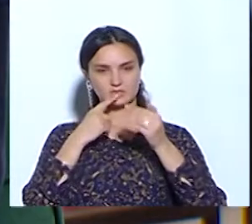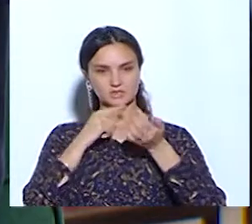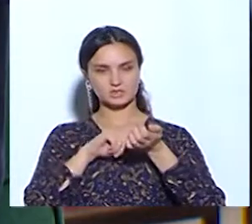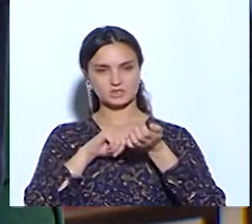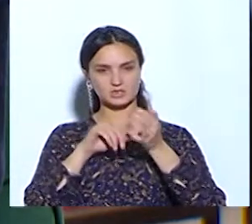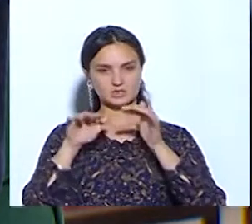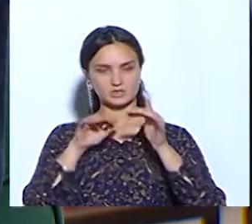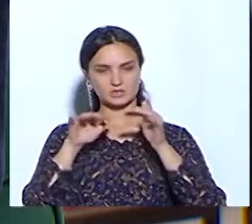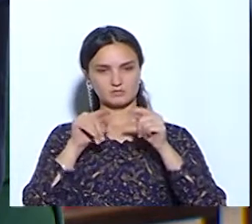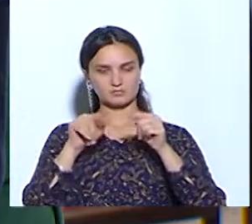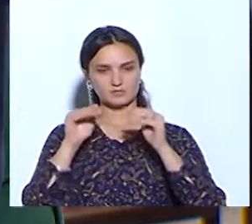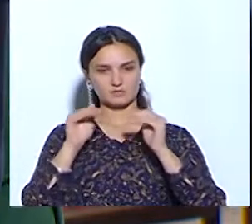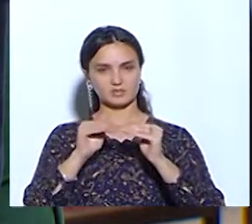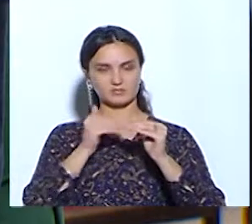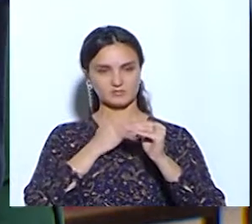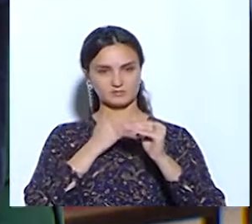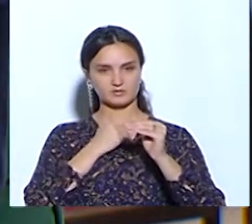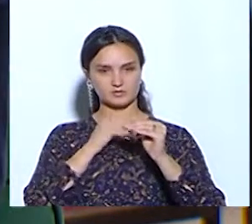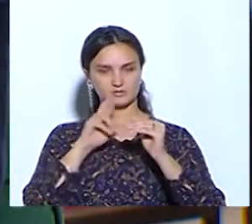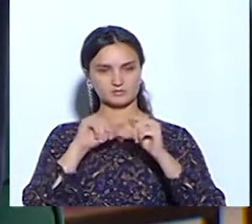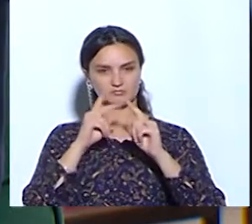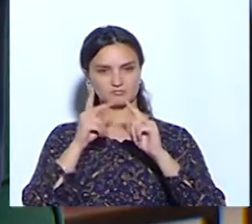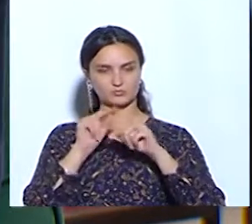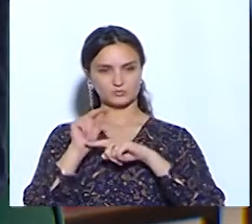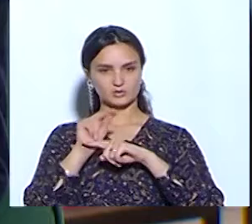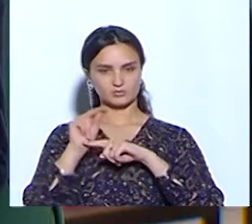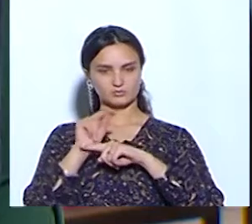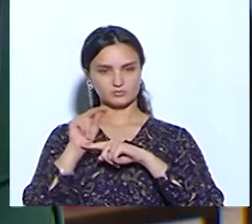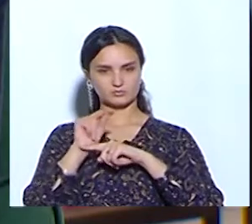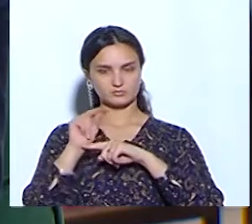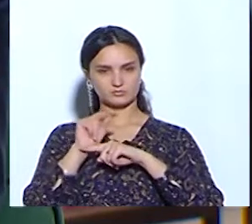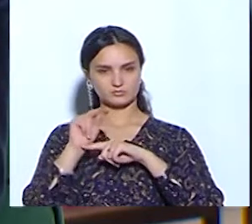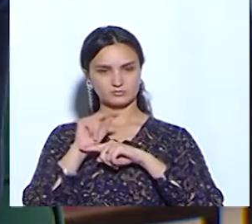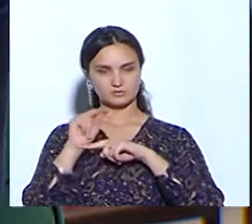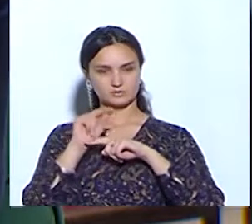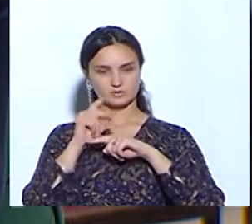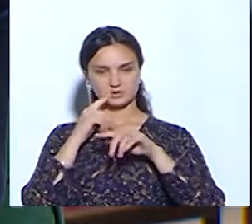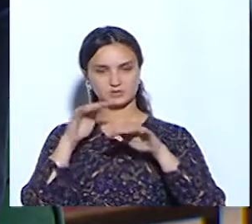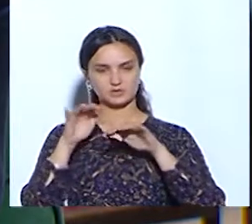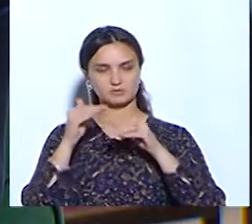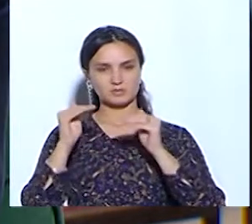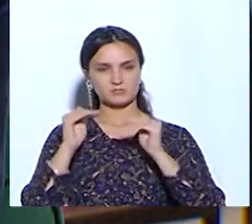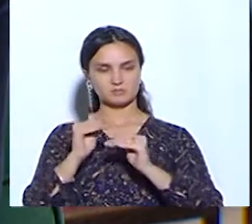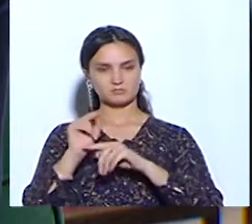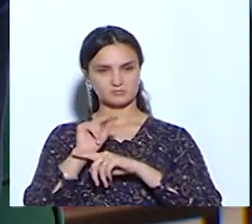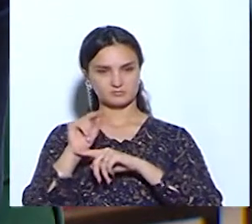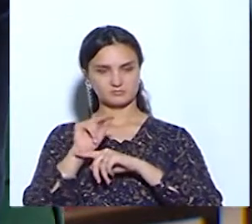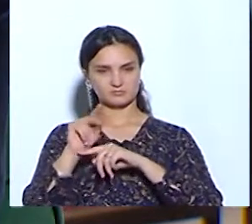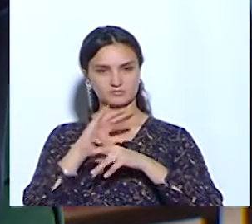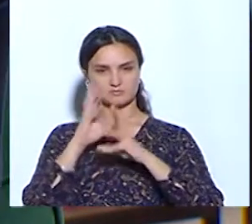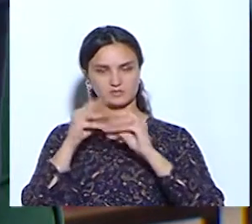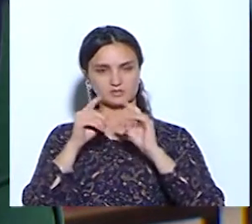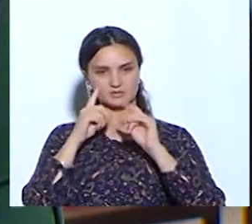სისხლის შერედების დაქვეითება გვინდა და ყურნალობთ ანტიკოაგულანტებით, ანუ სისხლის შერედების დამაკავშირებელ საშუალებებით,